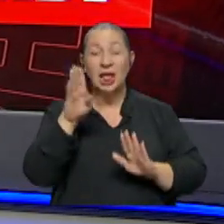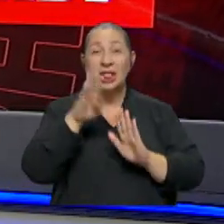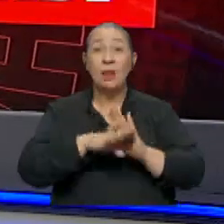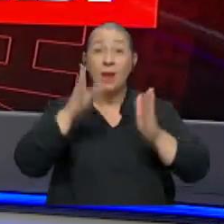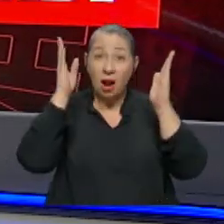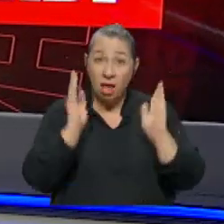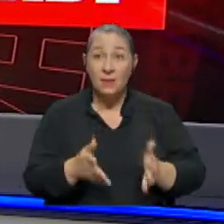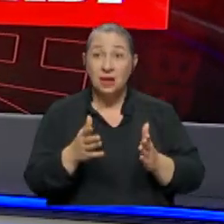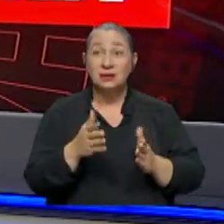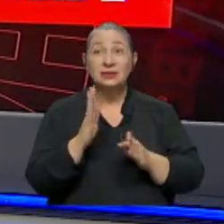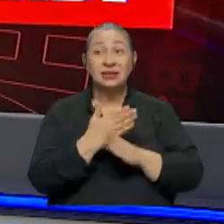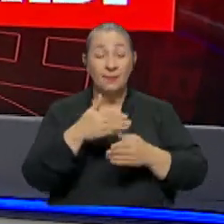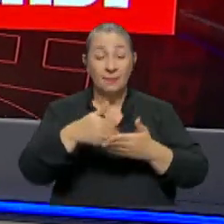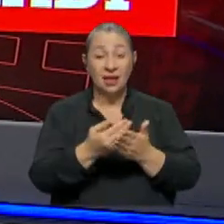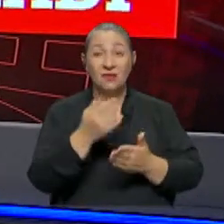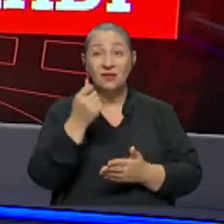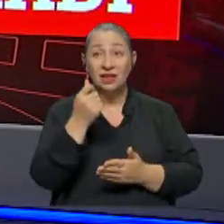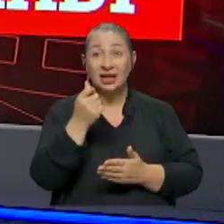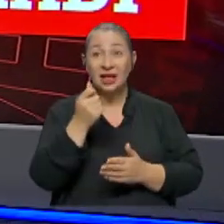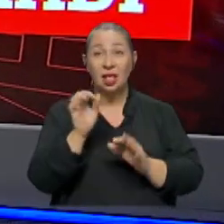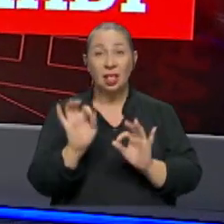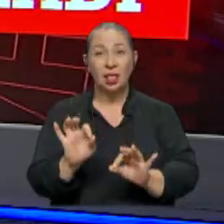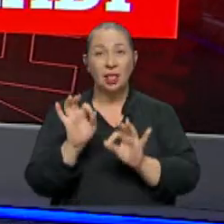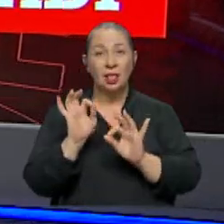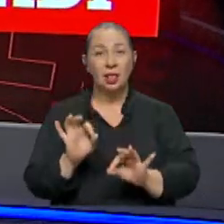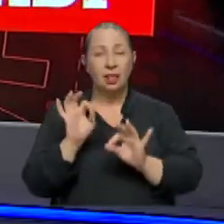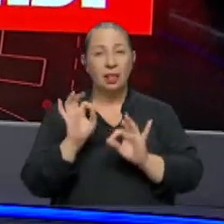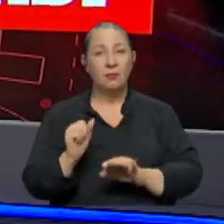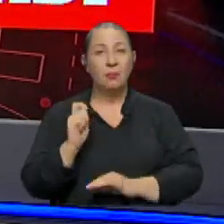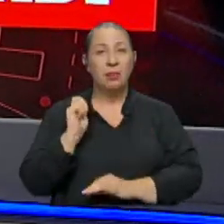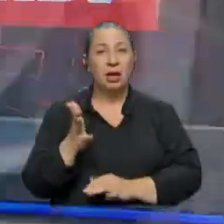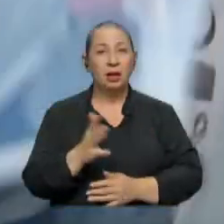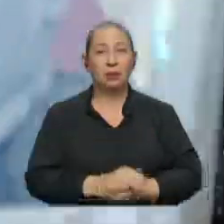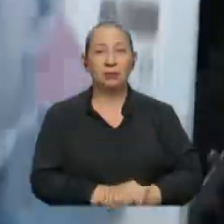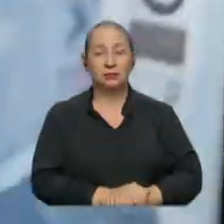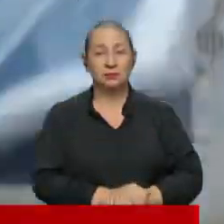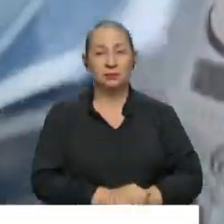İndirimlere rağmen, çünkü bilet fiyatlarını yerinde sayıyor.